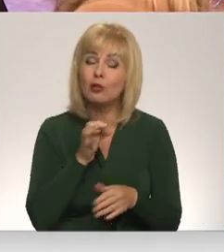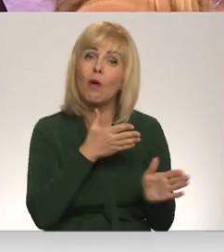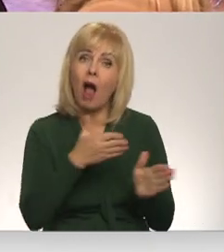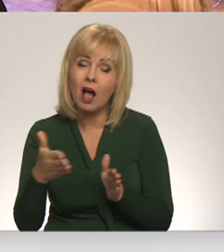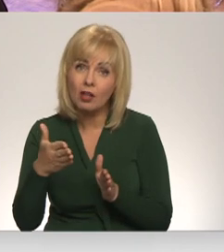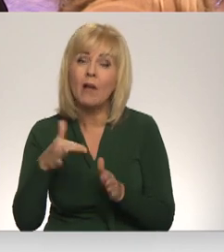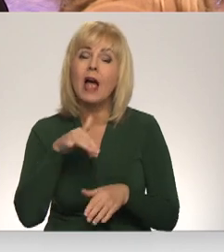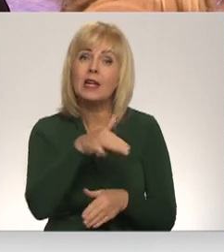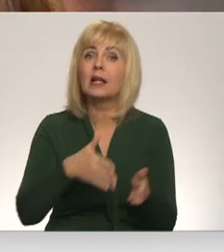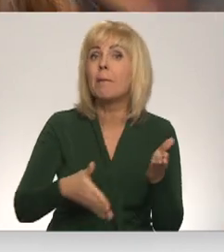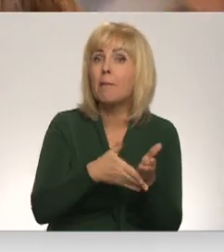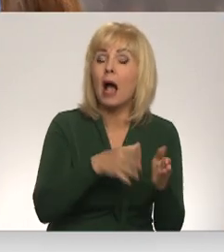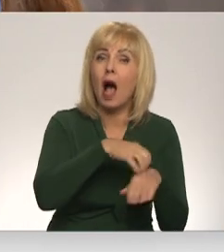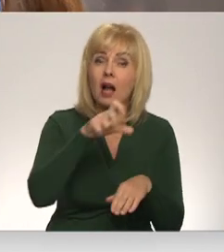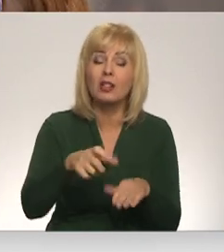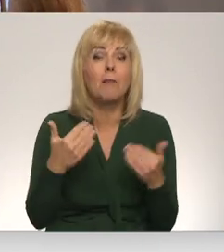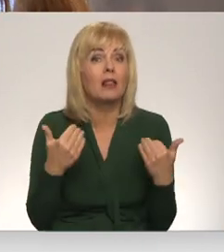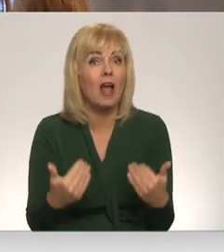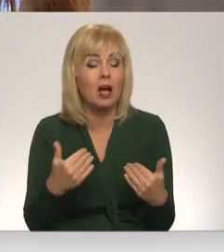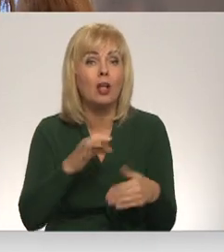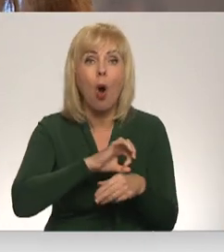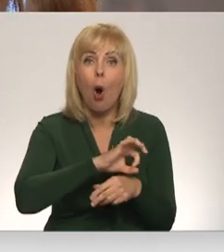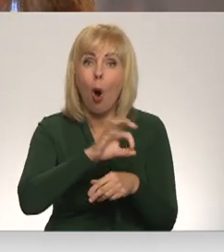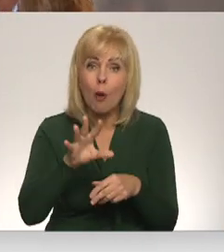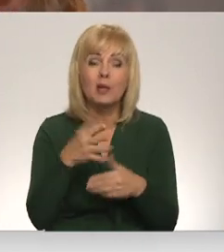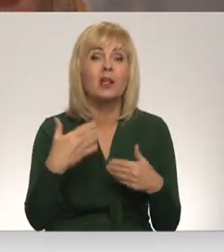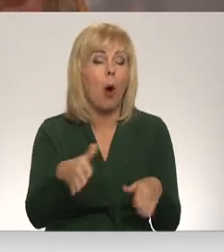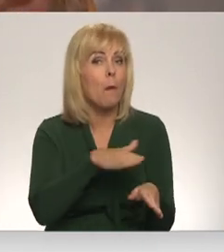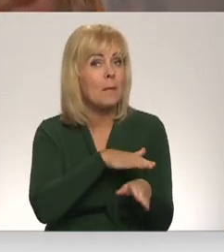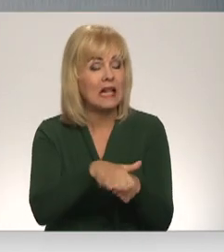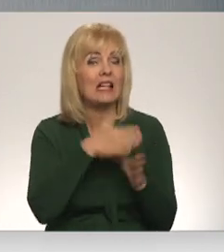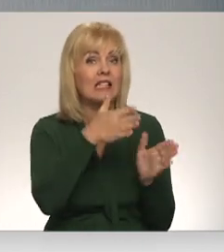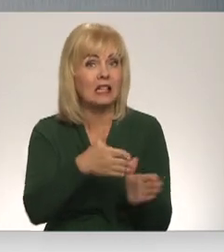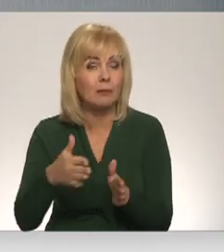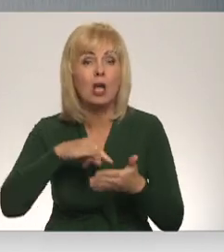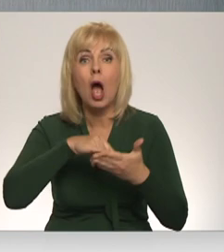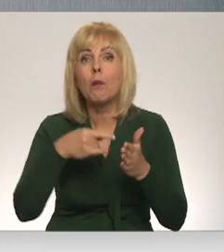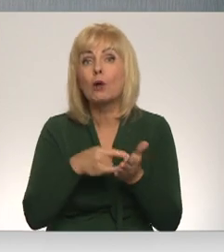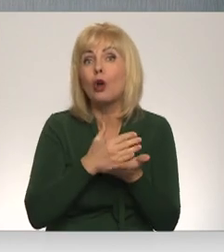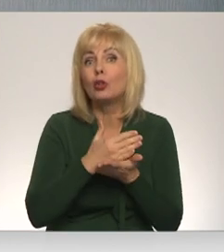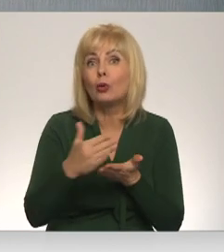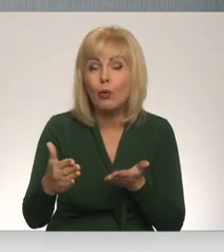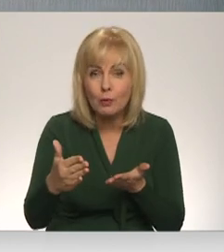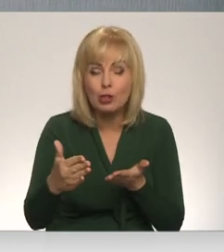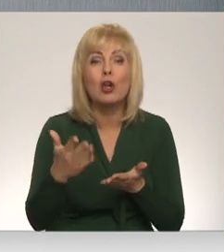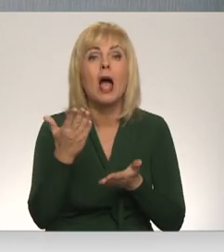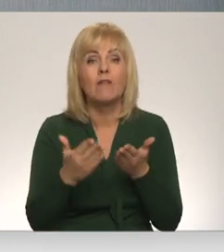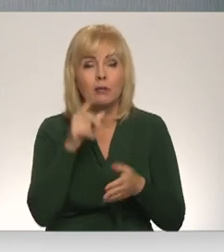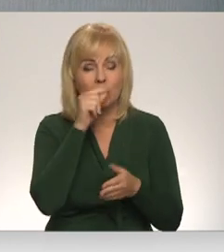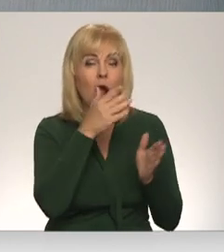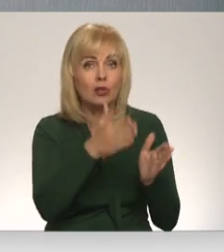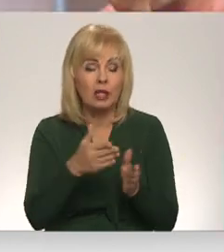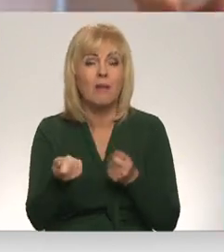doties palīdzēt mediķiem arī tagad, kad Omikrons pārpildīs slimnīcas. Projekta turpināšanos neizslēdz arī Stradiņu